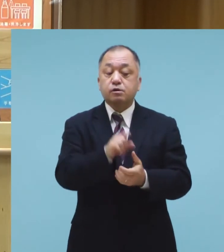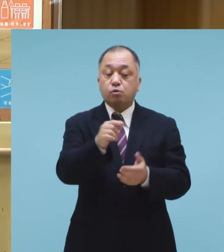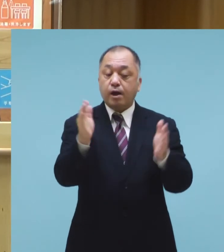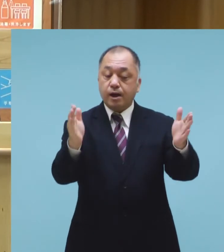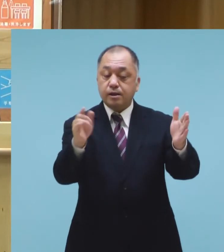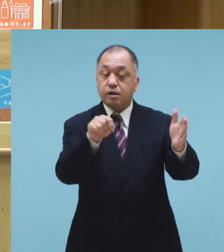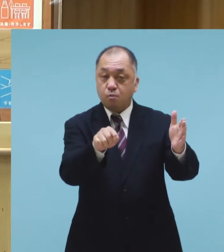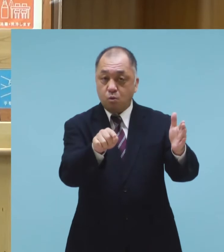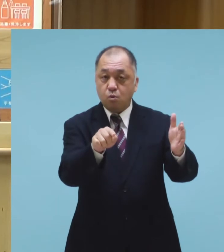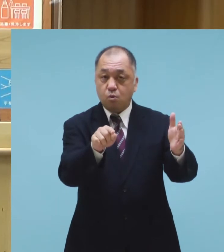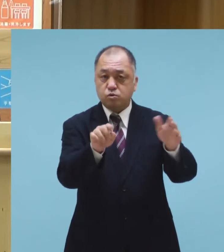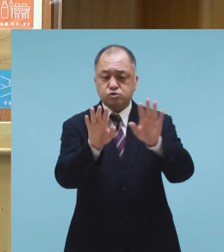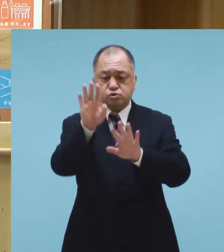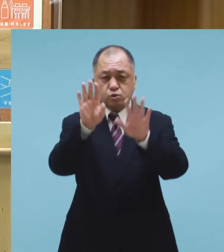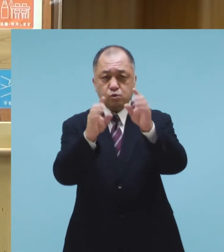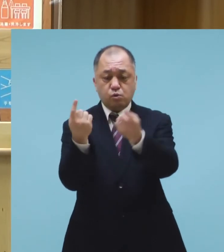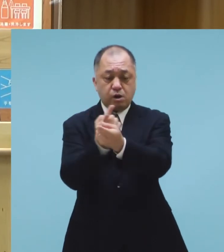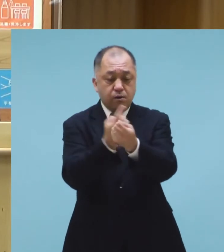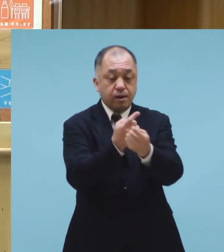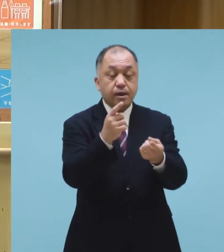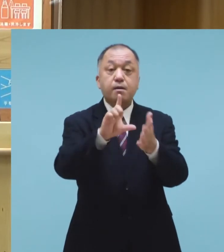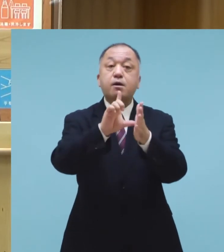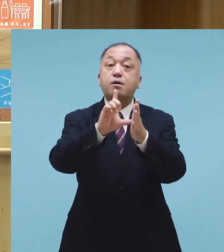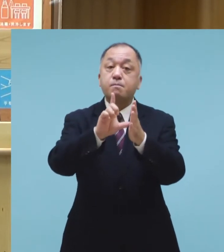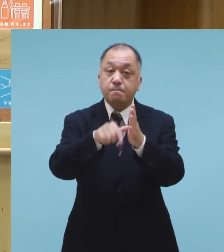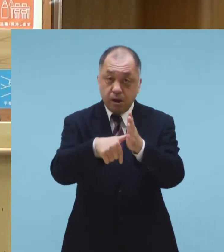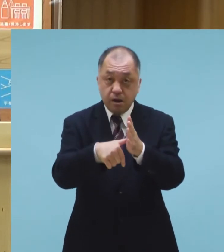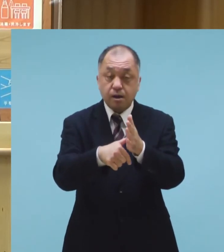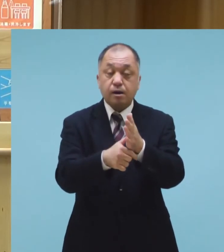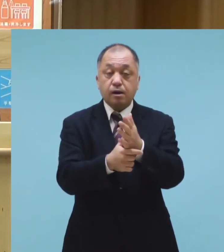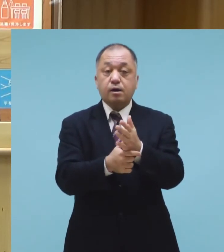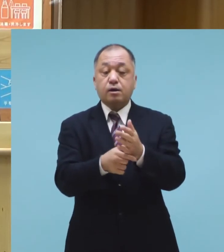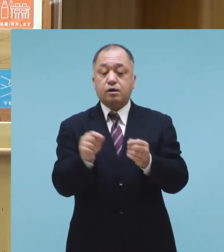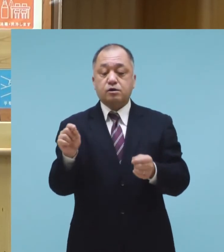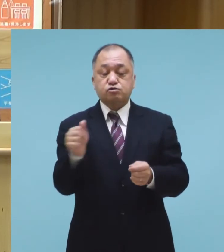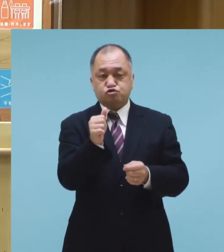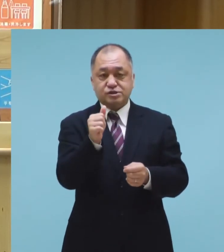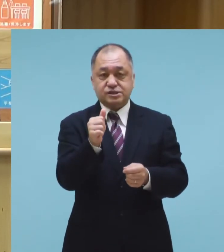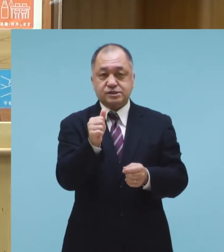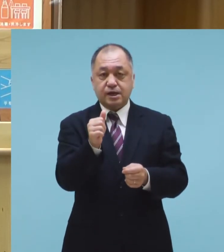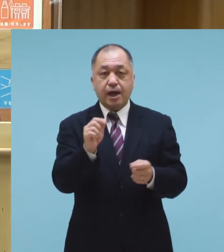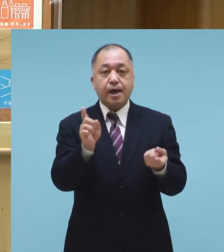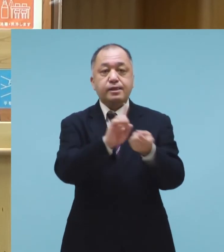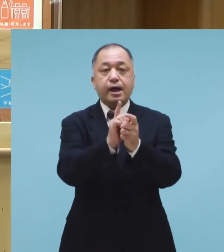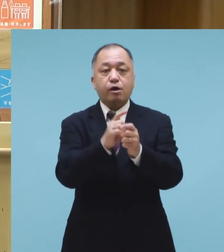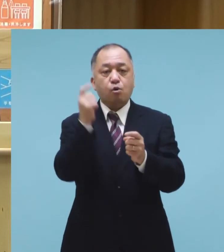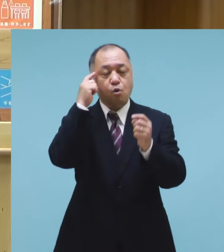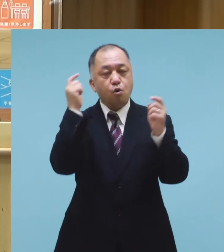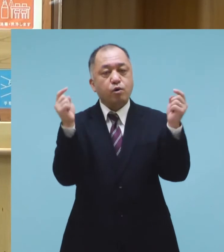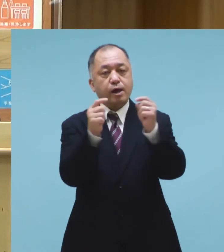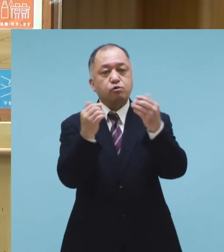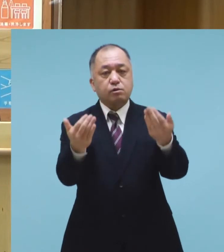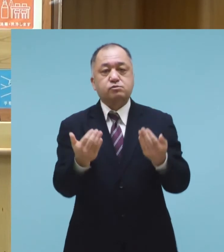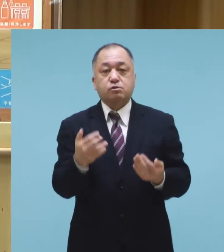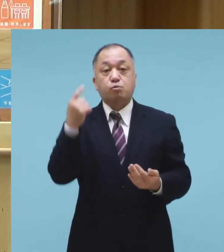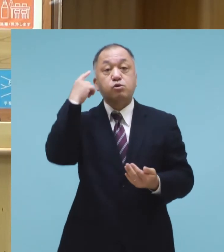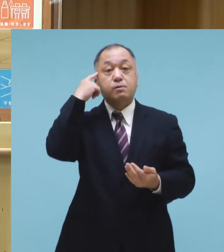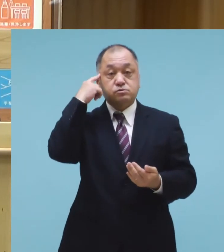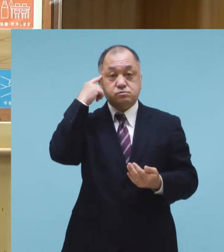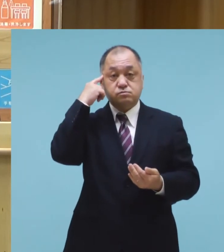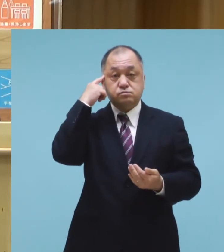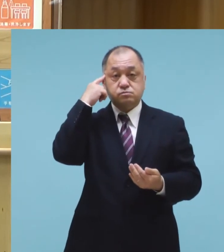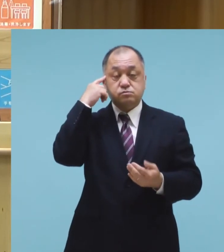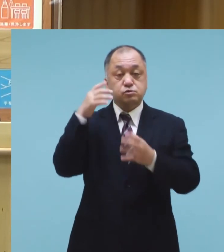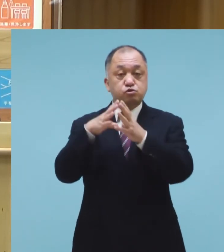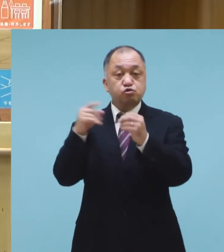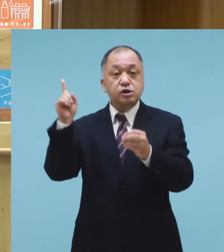あっても状況が当然変われば直ちにそういった対応についても検討していかなきゃいけないと思ってます。国とも